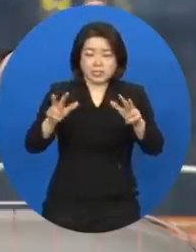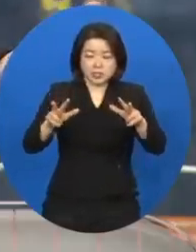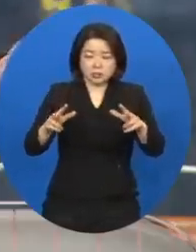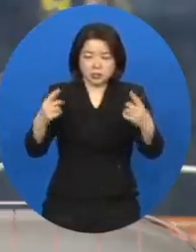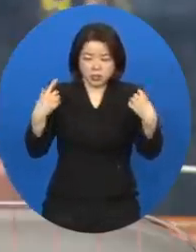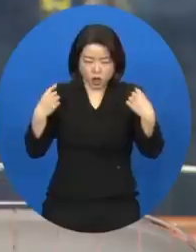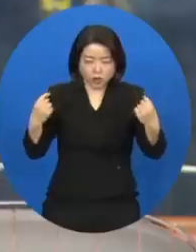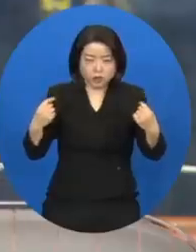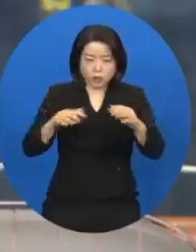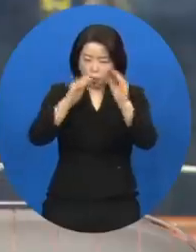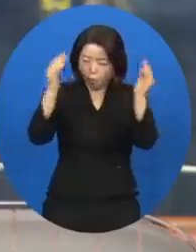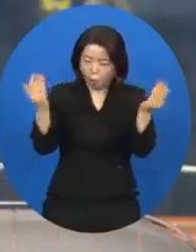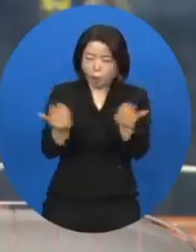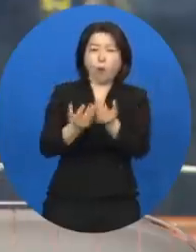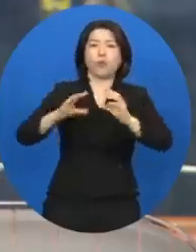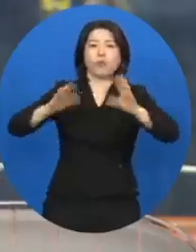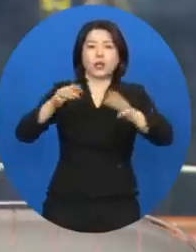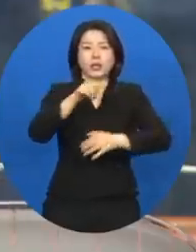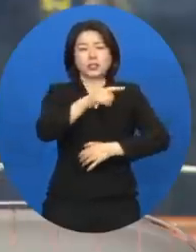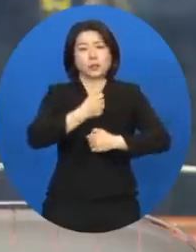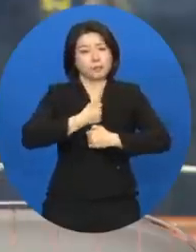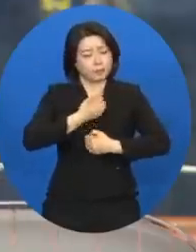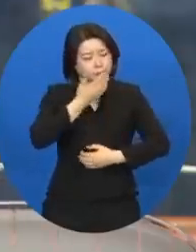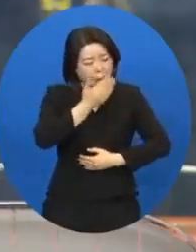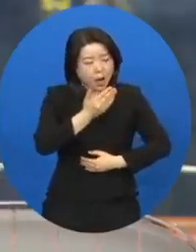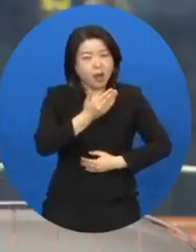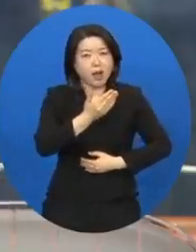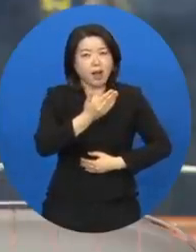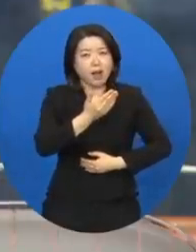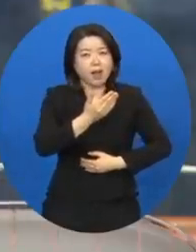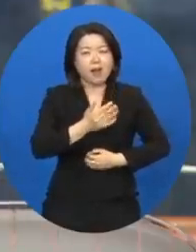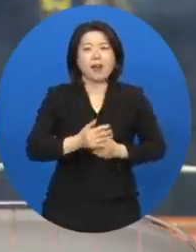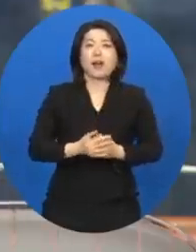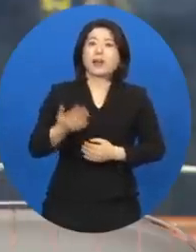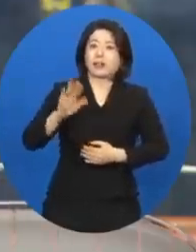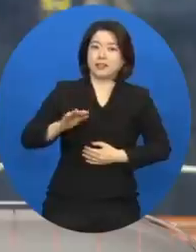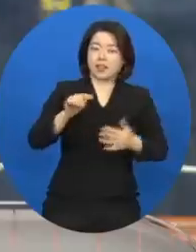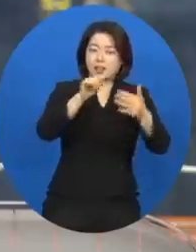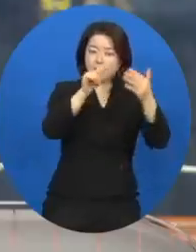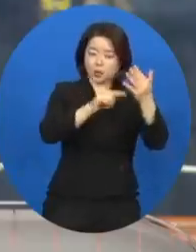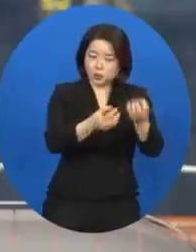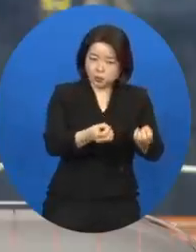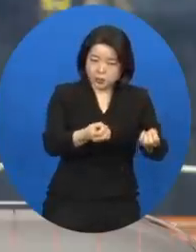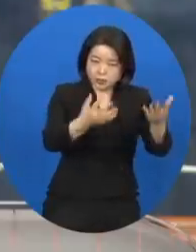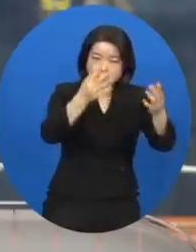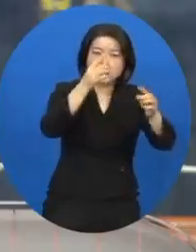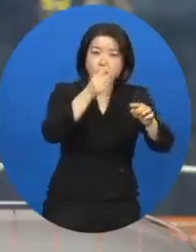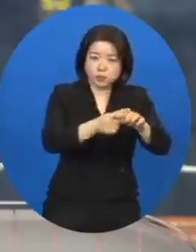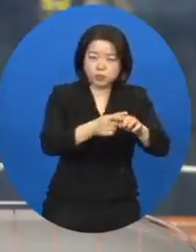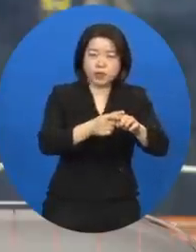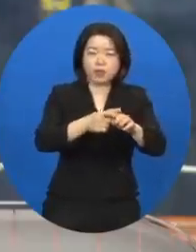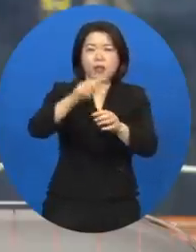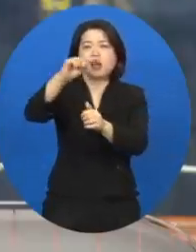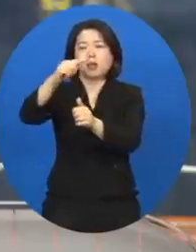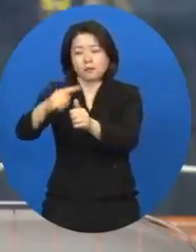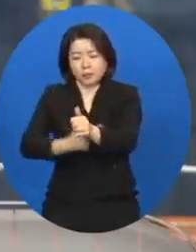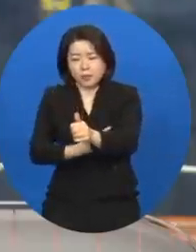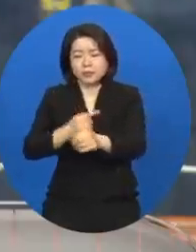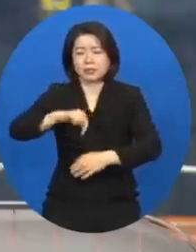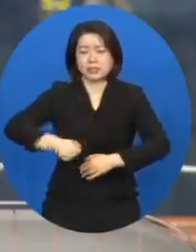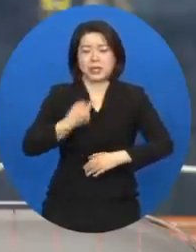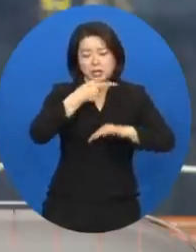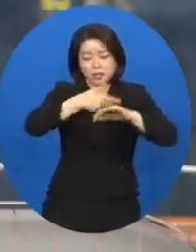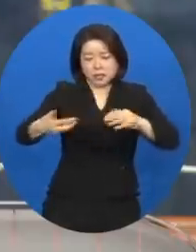지키나. 그런데 그렇게 유월절을 지키다가 그들은 비로소 자기 민족을 사랑하게